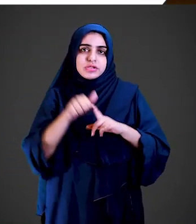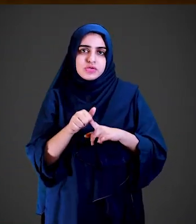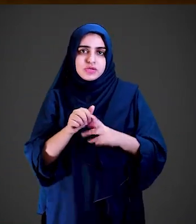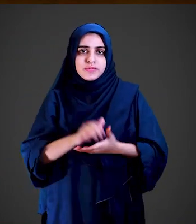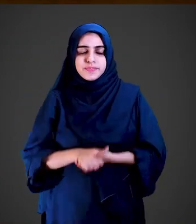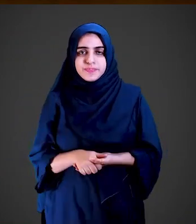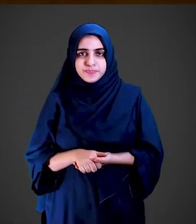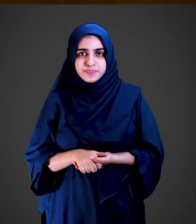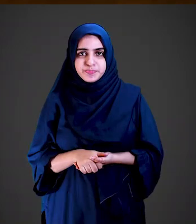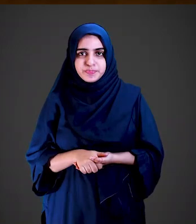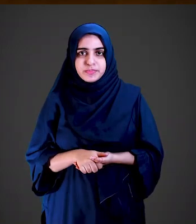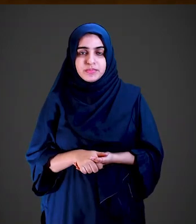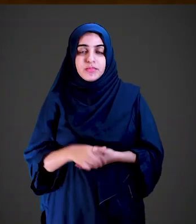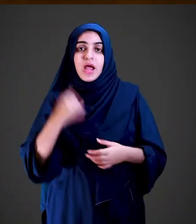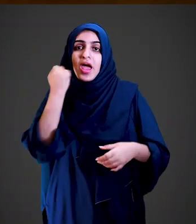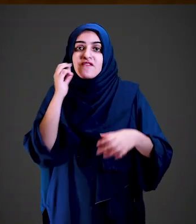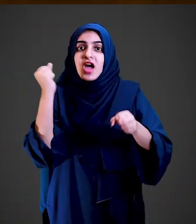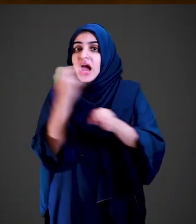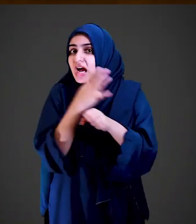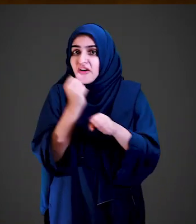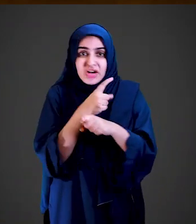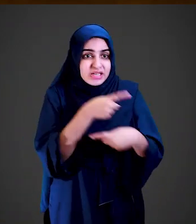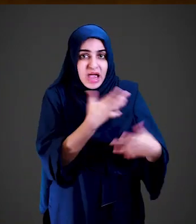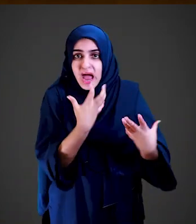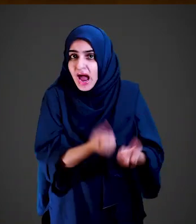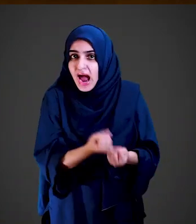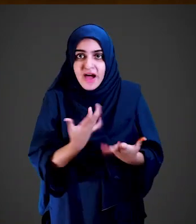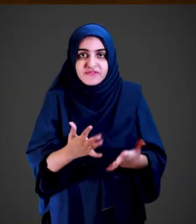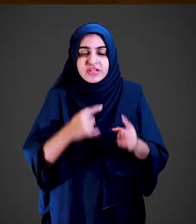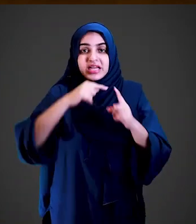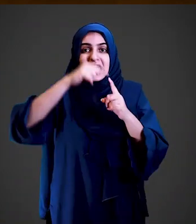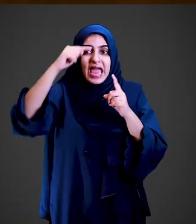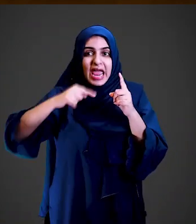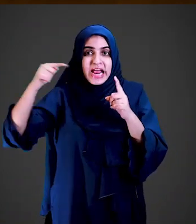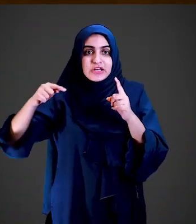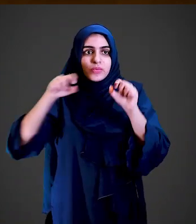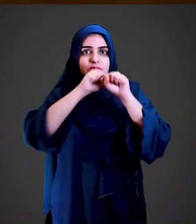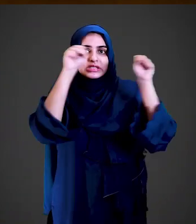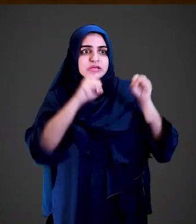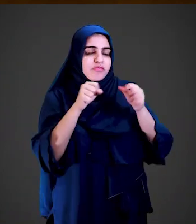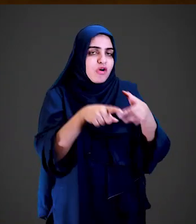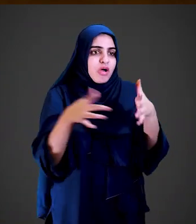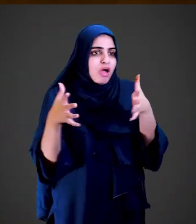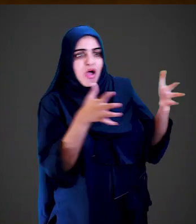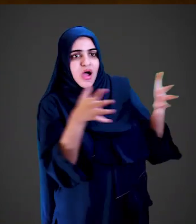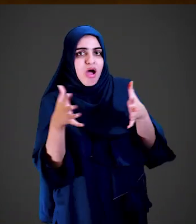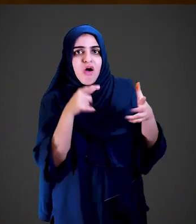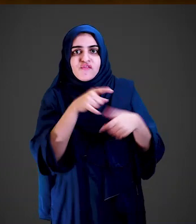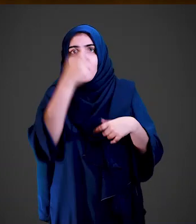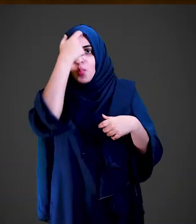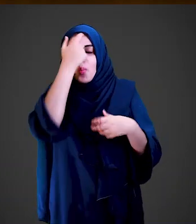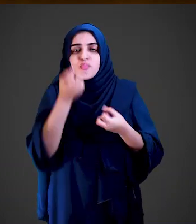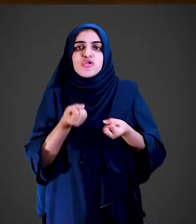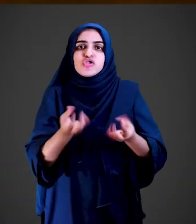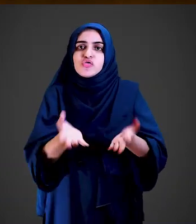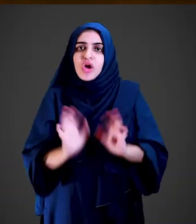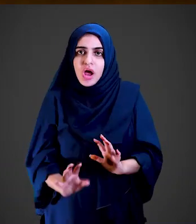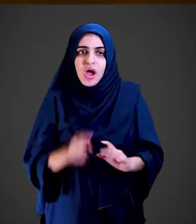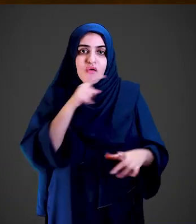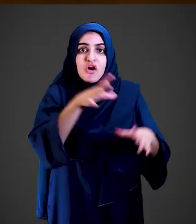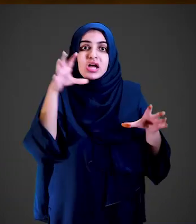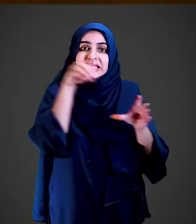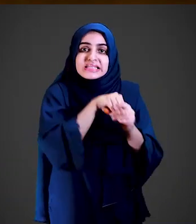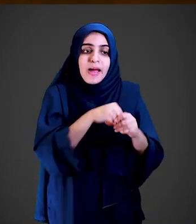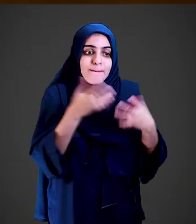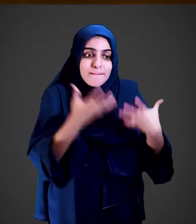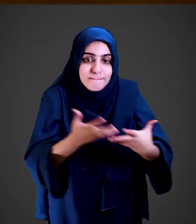جب گورننس نہیں ہوگی تو آپ کا جو ایکنومک سٹرکچر ہے وہ خود بخود ہل جائے گا اور اس سے آپ کے تمام وسائل اور آپ